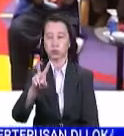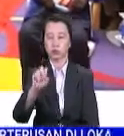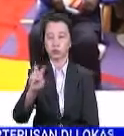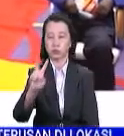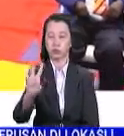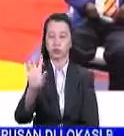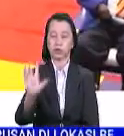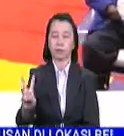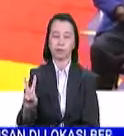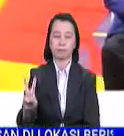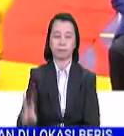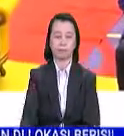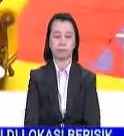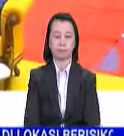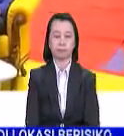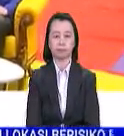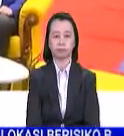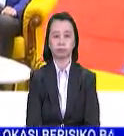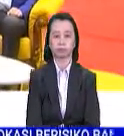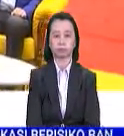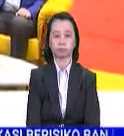2022-2026.